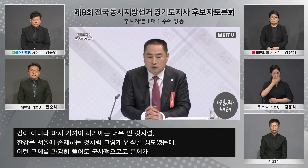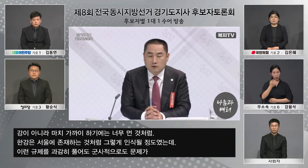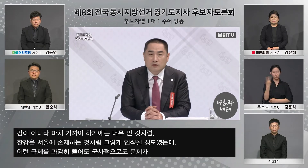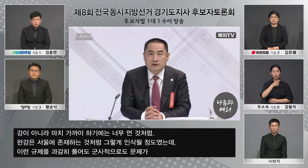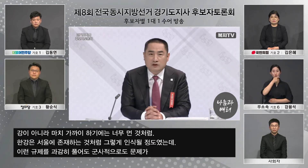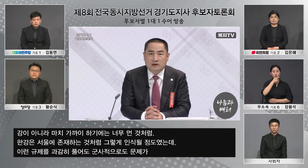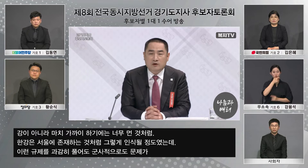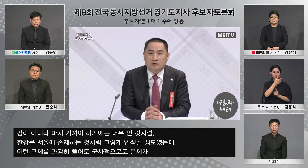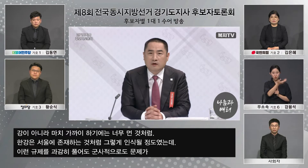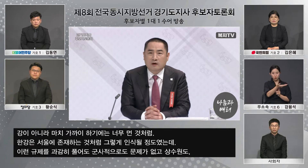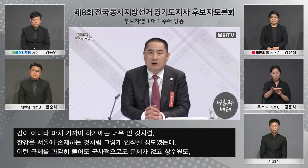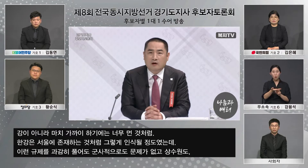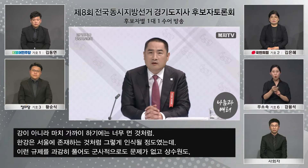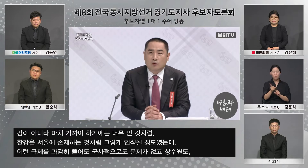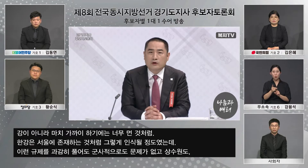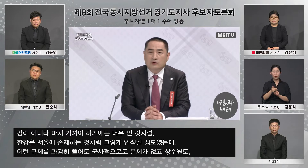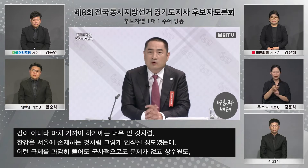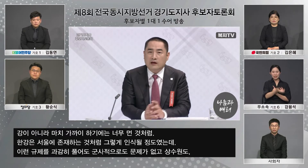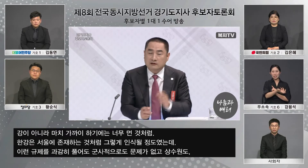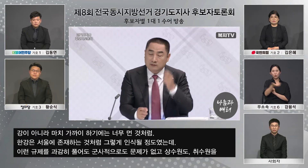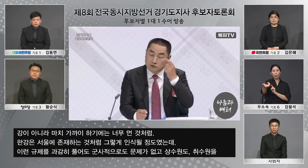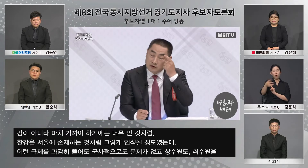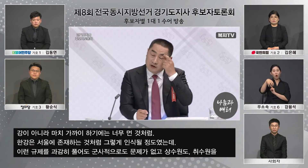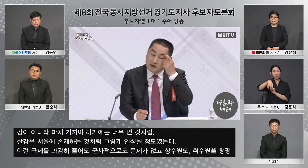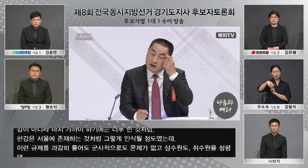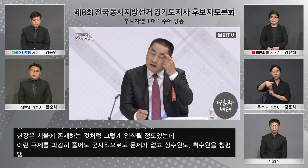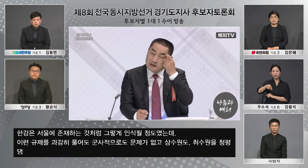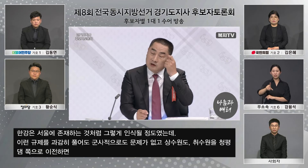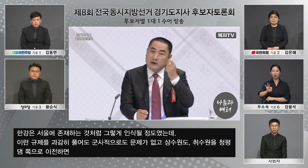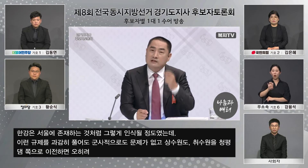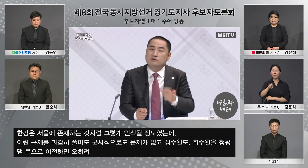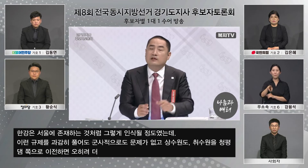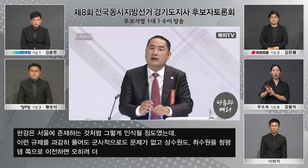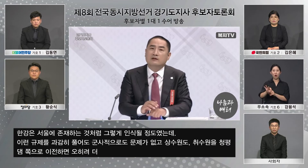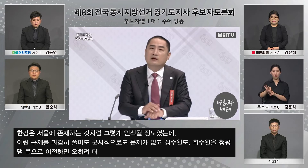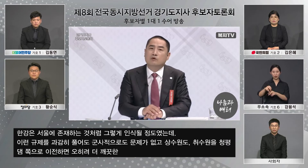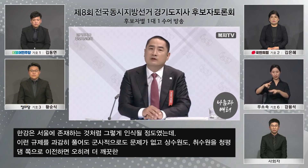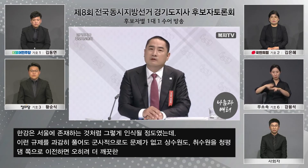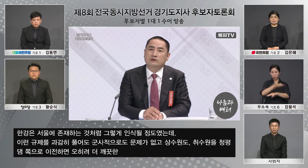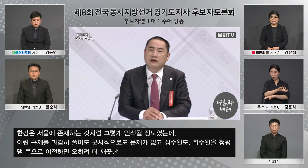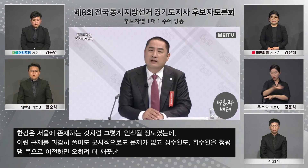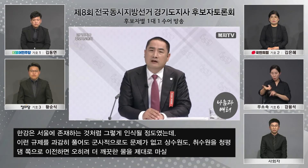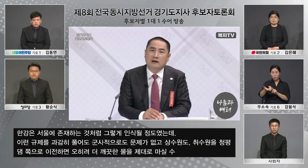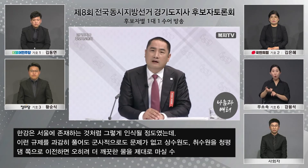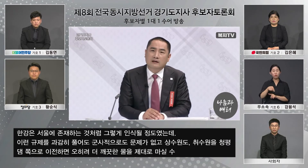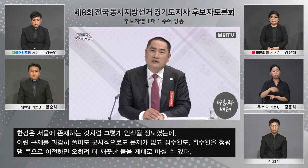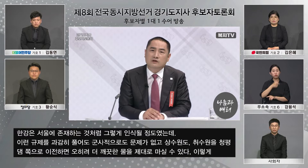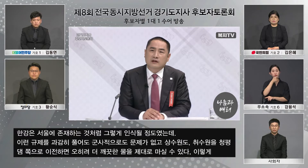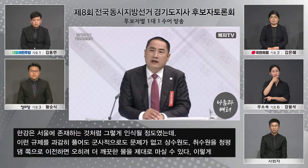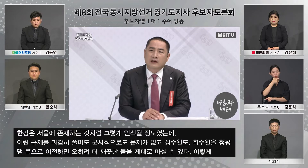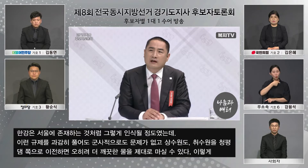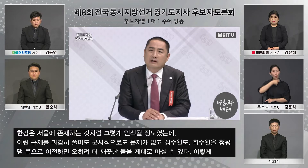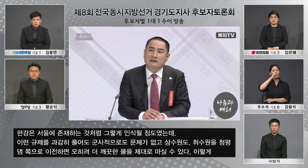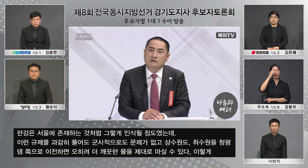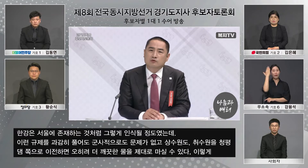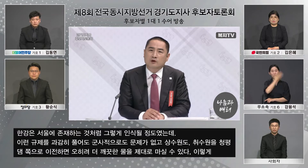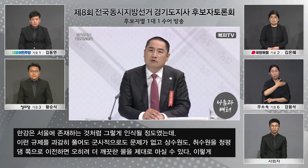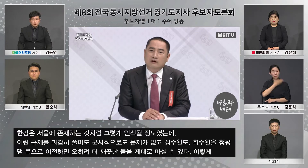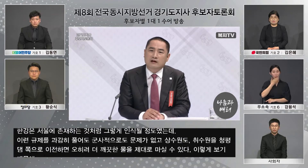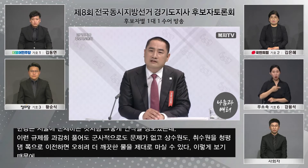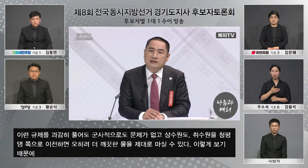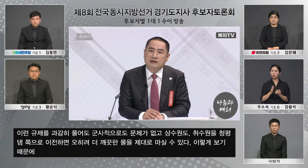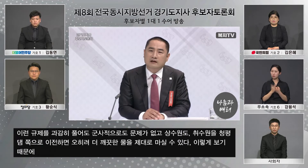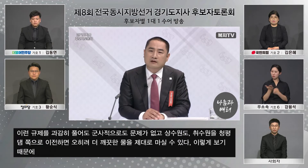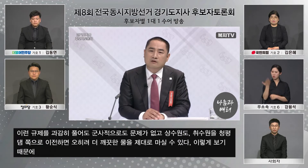청평댐 쪽으로 이전하면 오히려 더 깨끗한 물을 제대로 마실 수 있다, 이렇게 보기 때문에 예전에 그